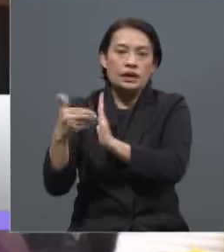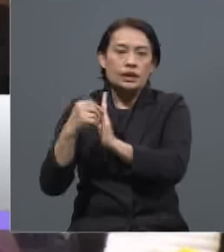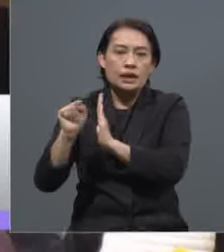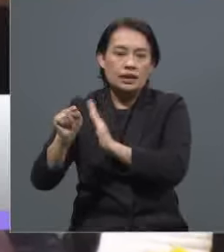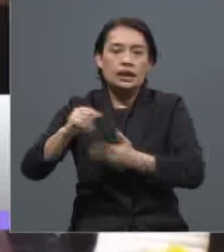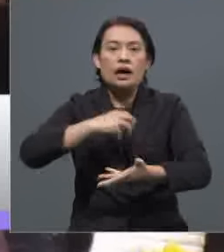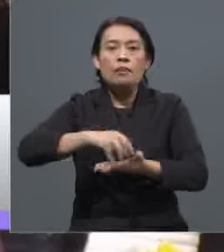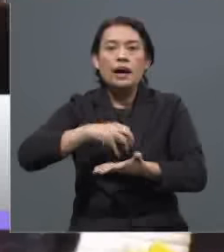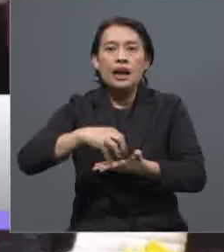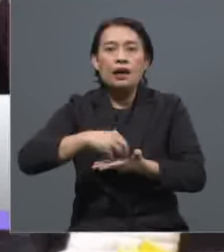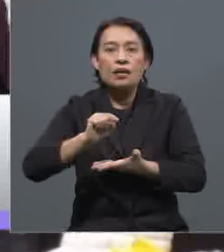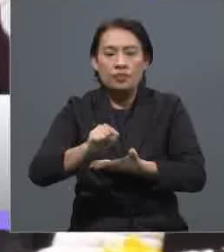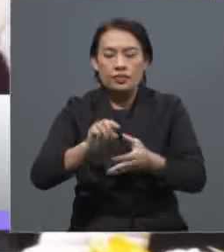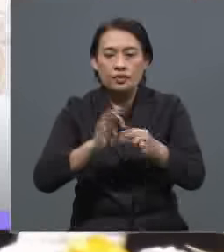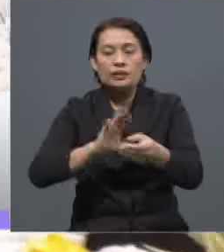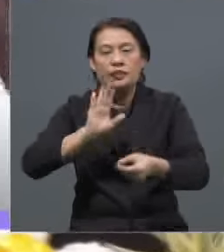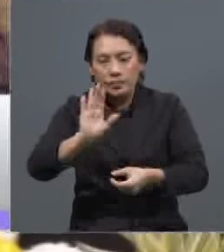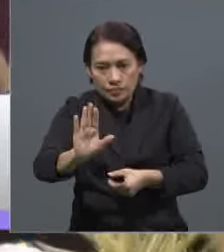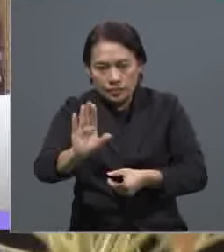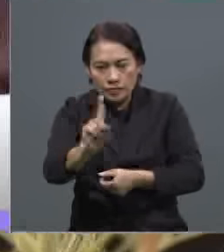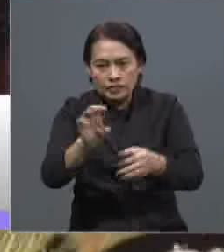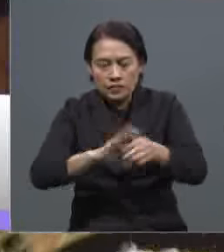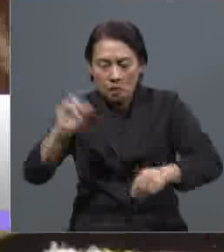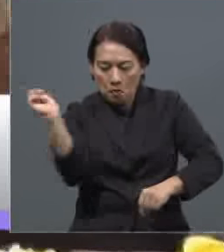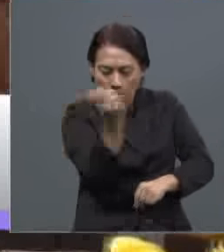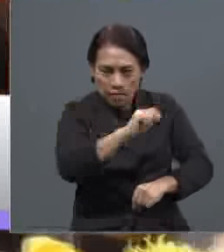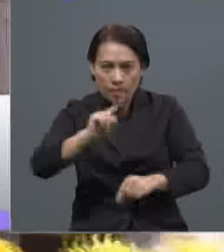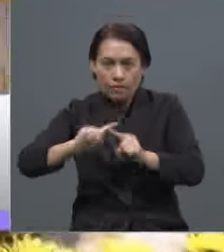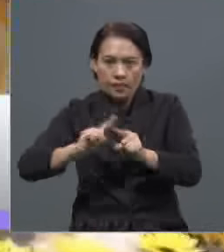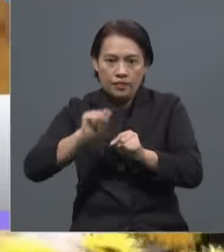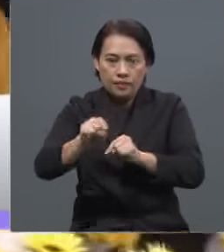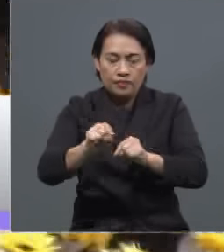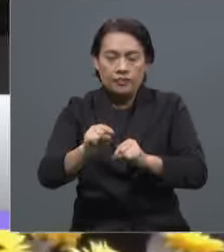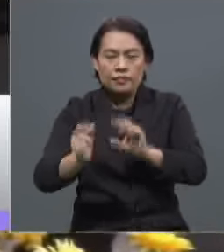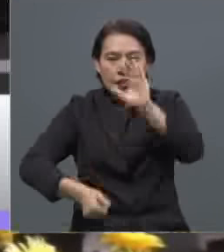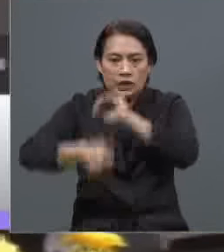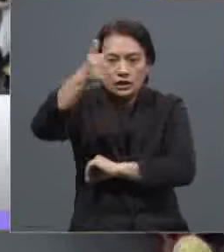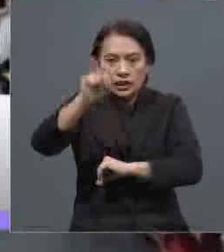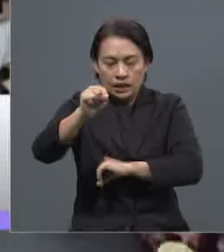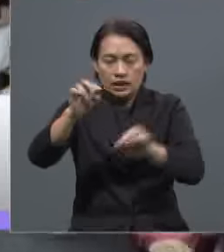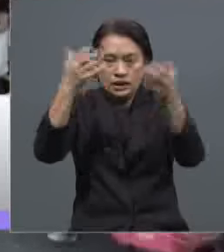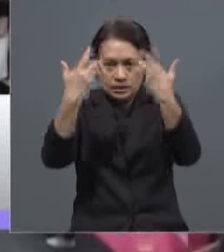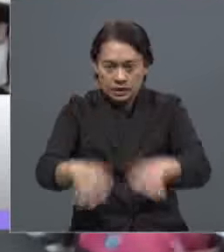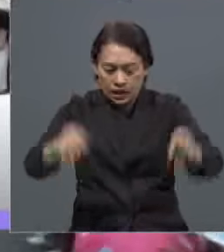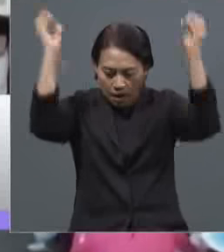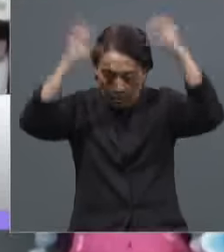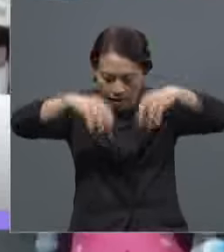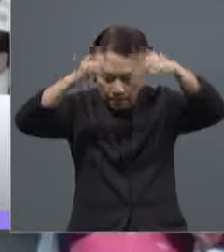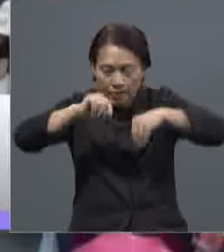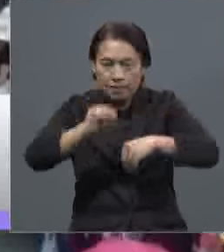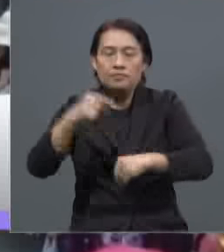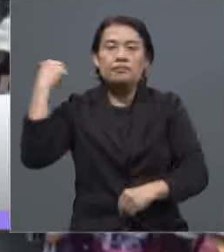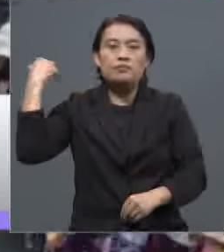าขานผ่านตำนานพญาคันคากที่รบชนะพญาแถนผู้เสกฝนดลบันดาลจนกลายเป็นเรื่องเล่าบุญบั้ง